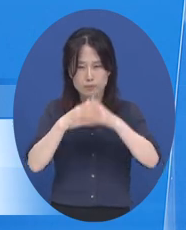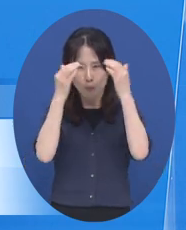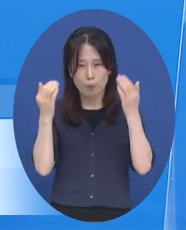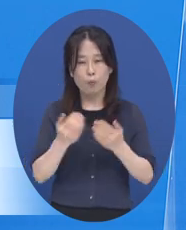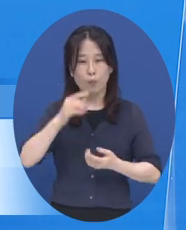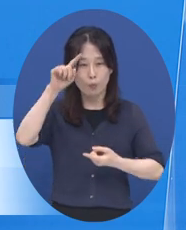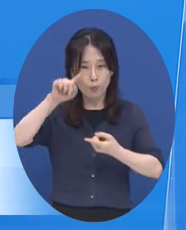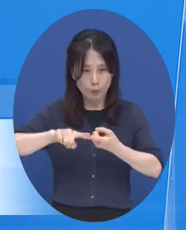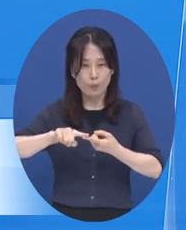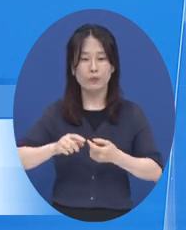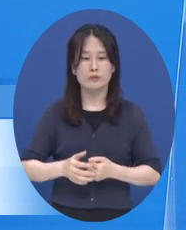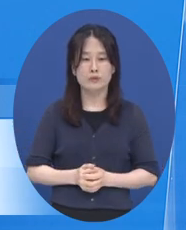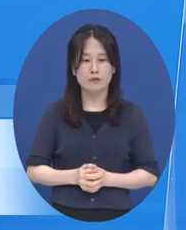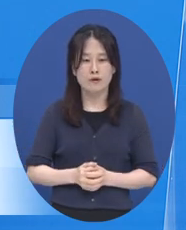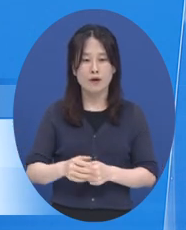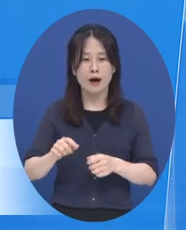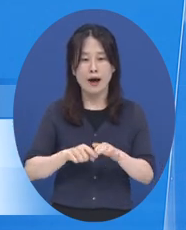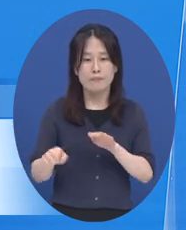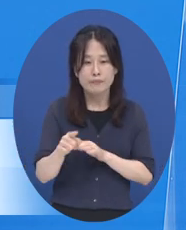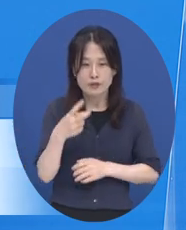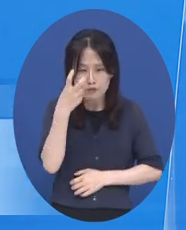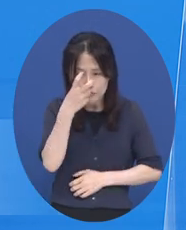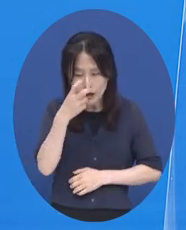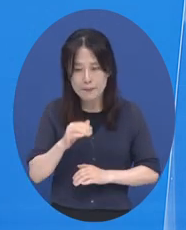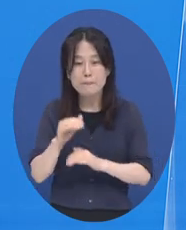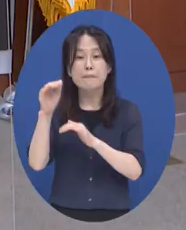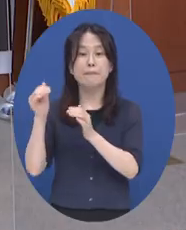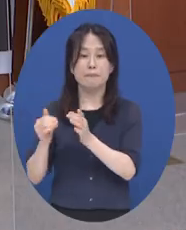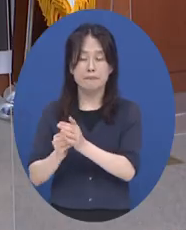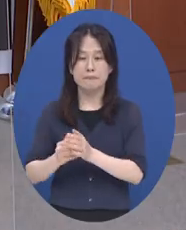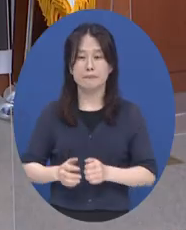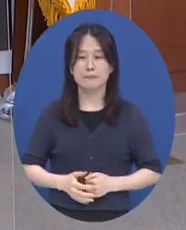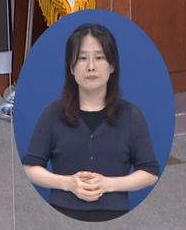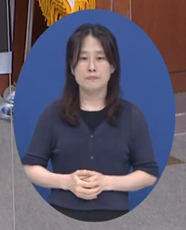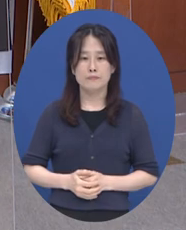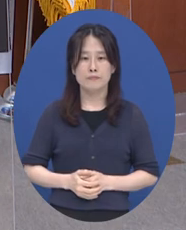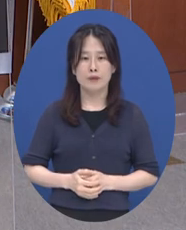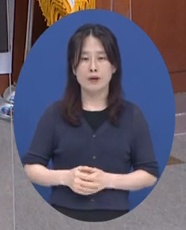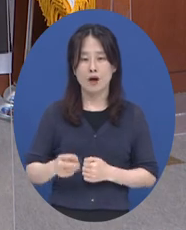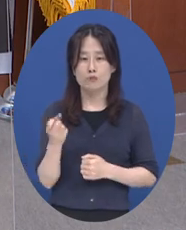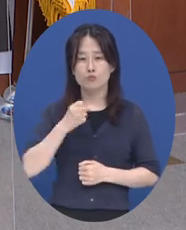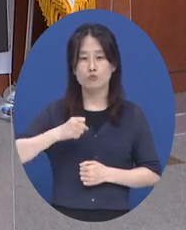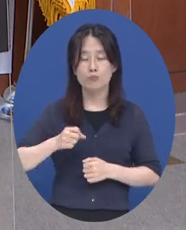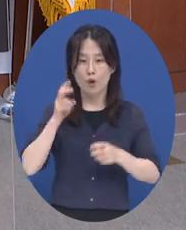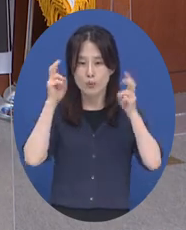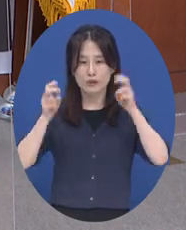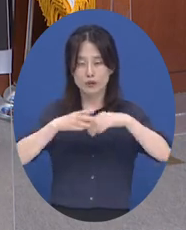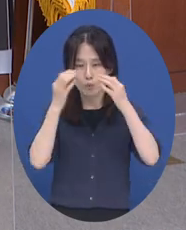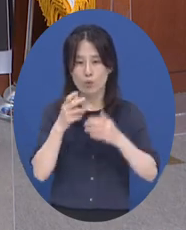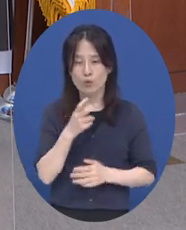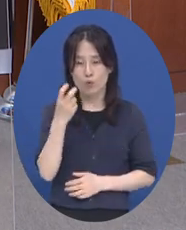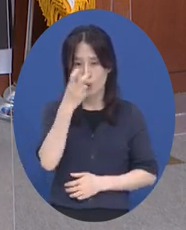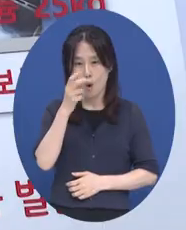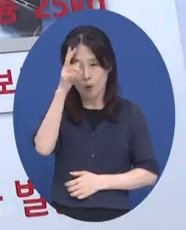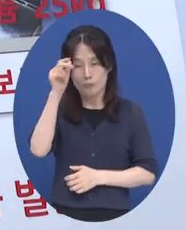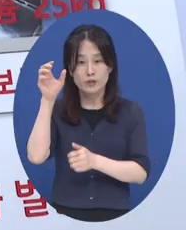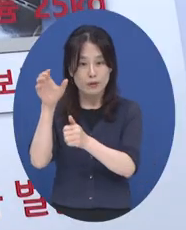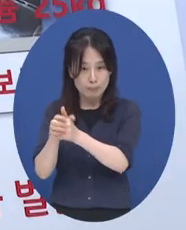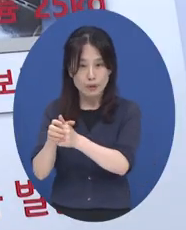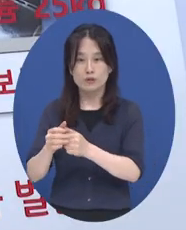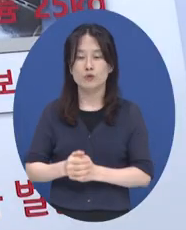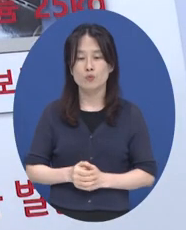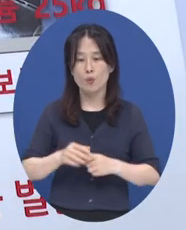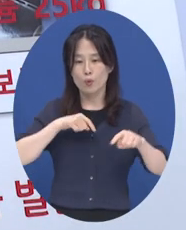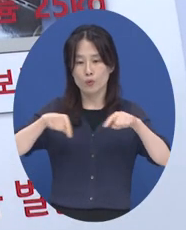전반에 대하여 선제적으로 수사를 추진하게 되었습니다. 위반 업체는 모두 검찰에 송치하고 관할